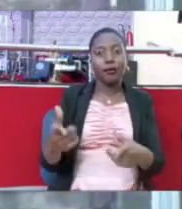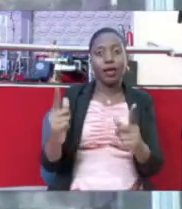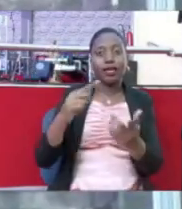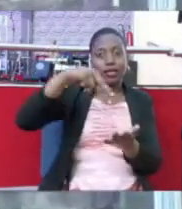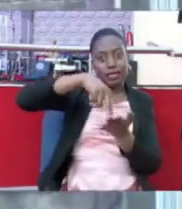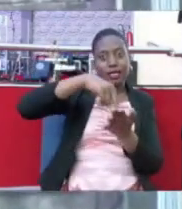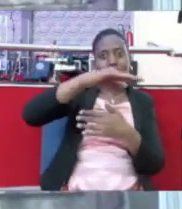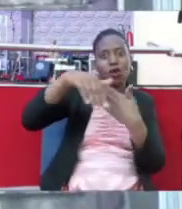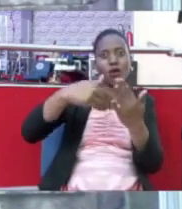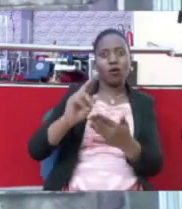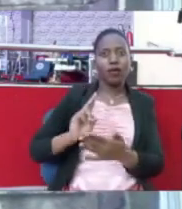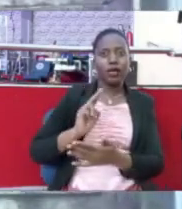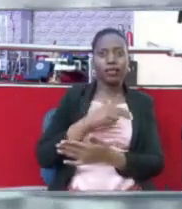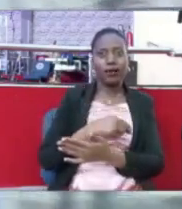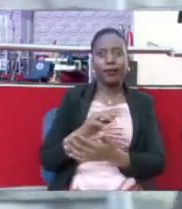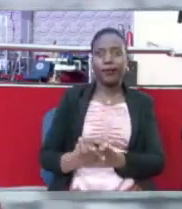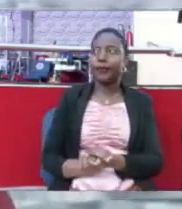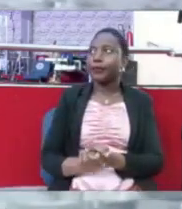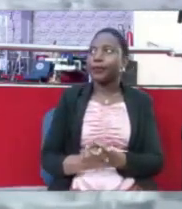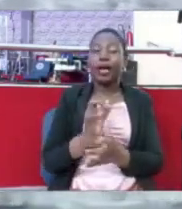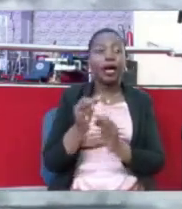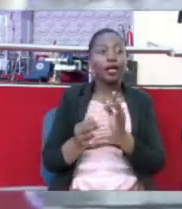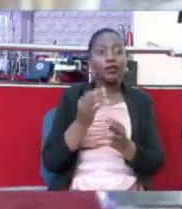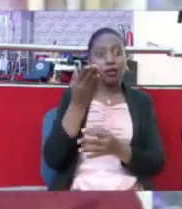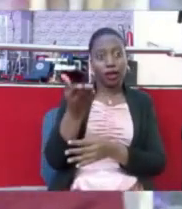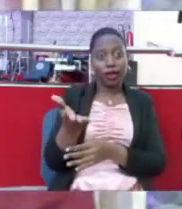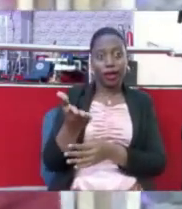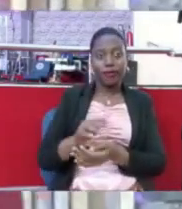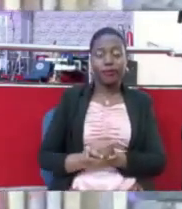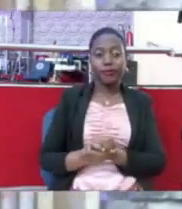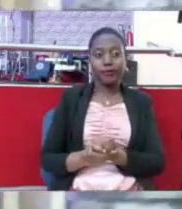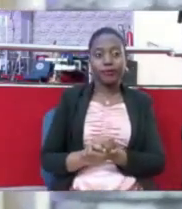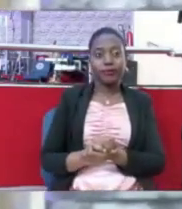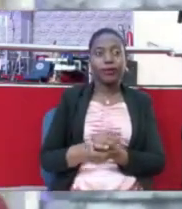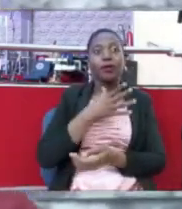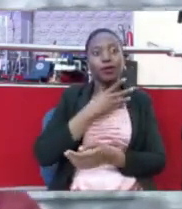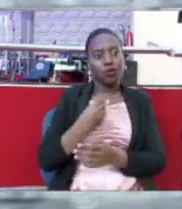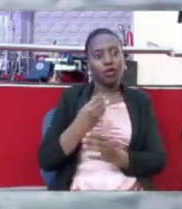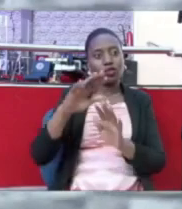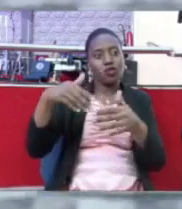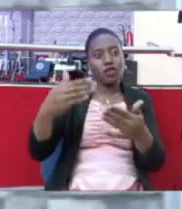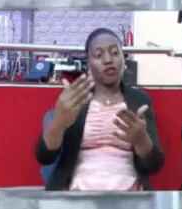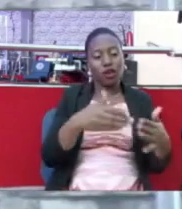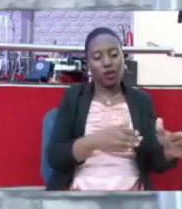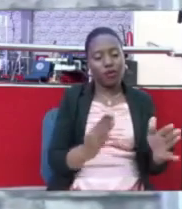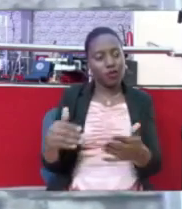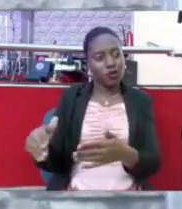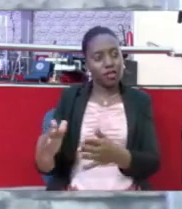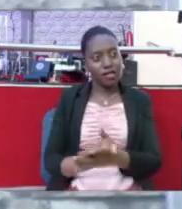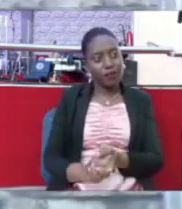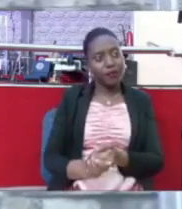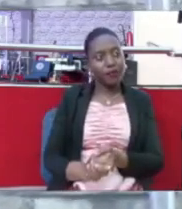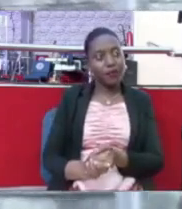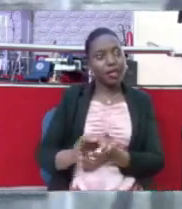of us. Wacha tusimame sote. And if you are there, na kama uko pale, we want to give you an opportunity. Tunataka tukupatie fursa